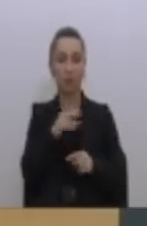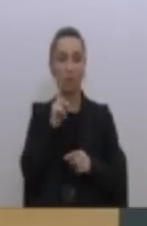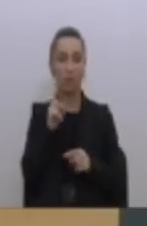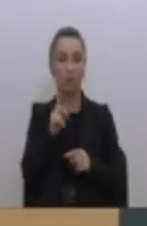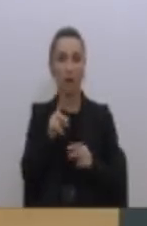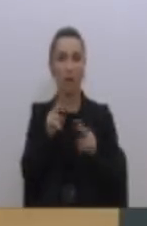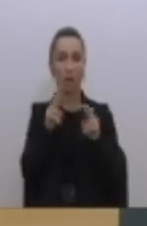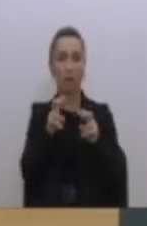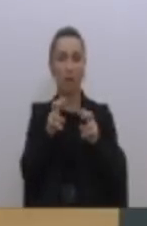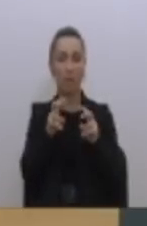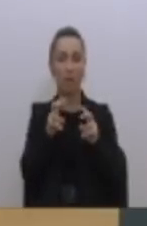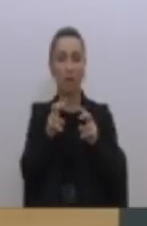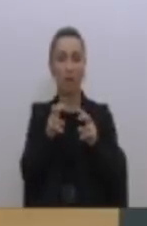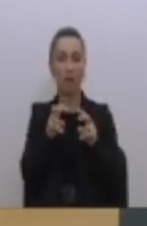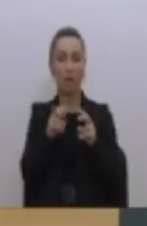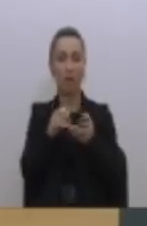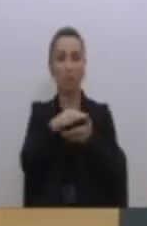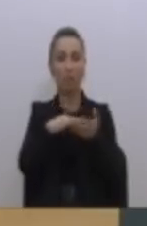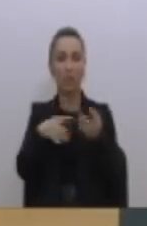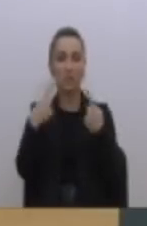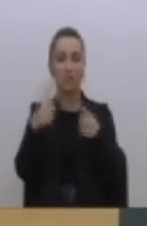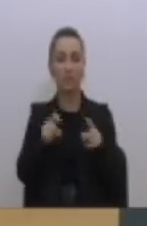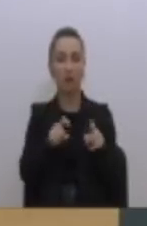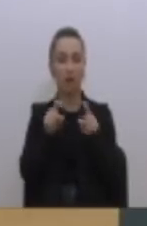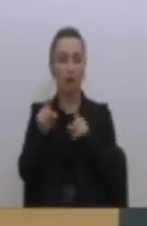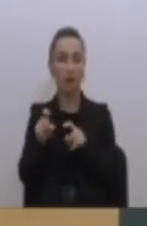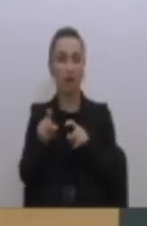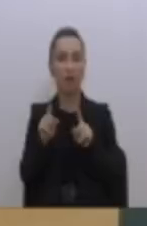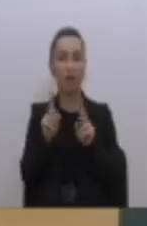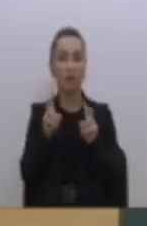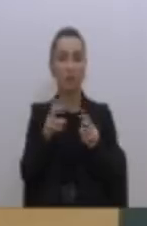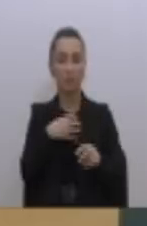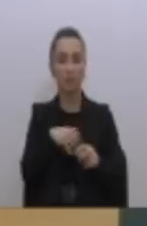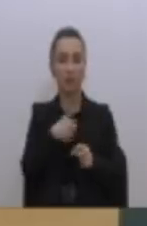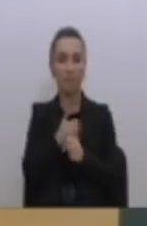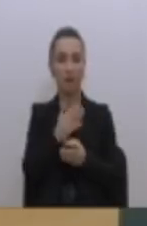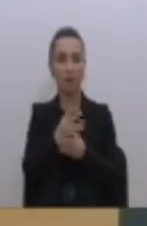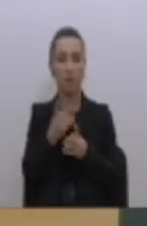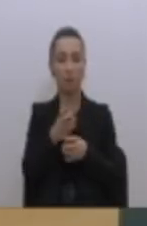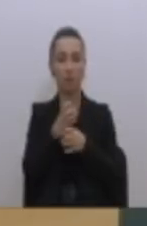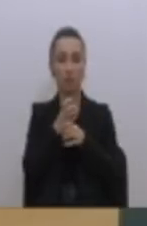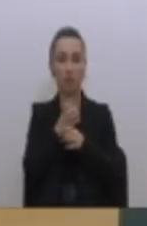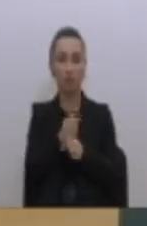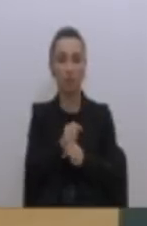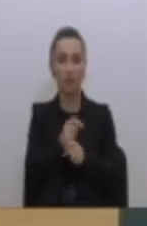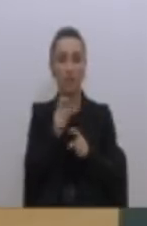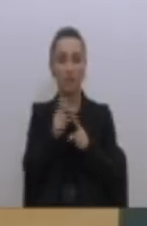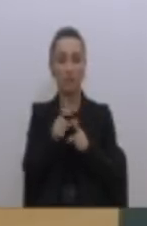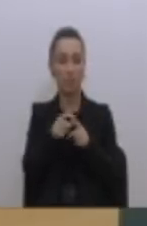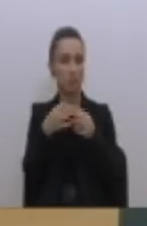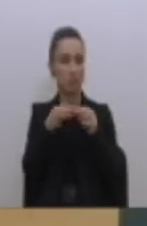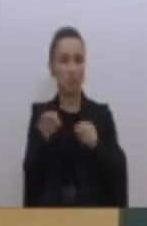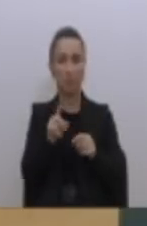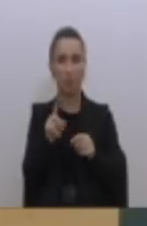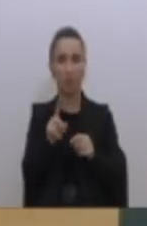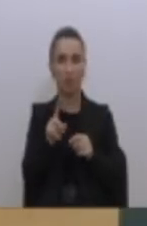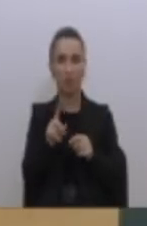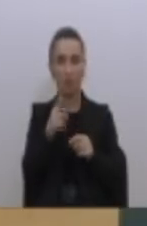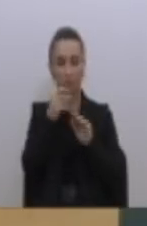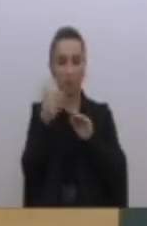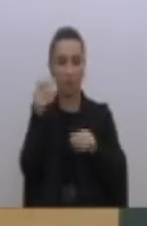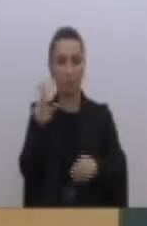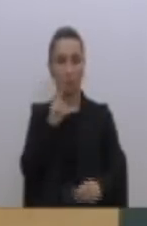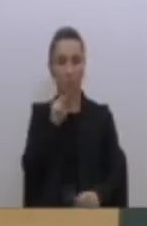თემა გადავიდეს სადღაც სხვაგან და რაც თავარია შეიზღუდოს სიტყვის თავისუფლება. იმიტომ წერა თქვენ